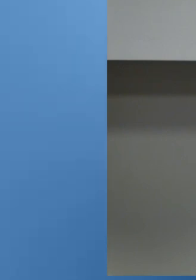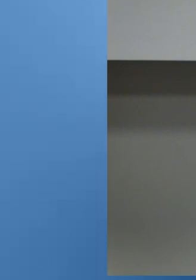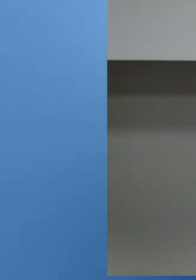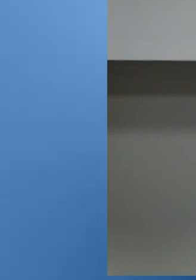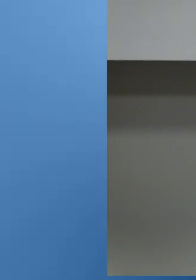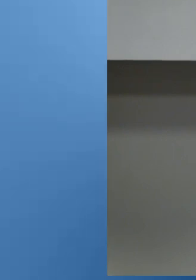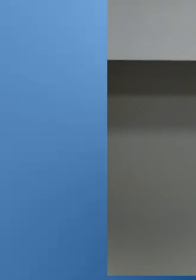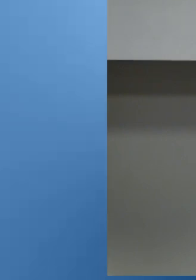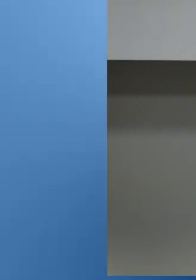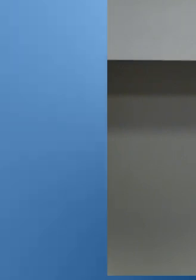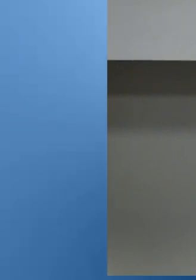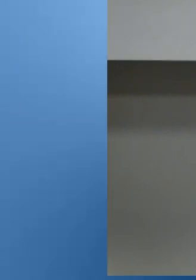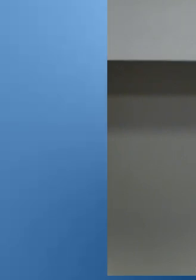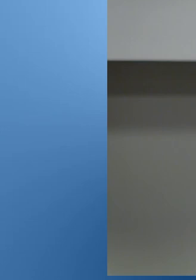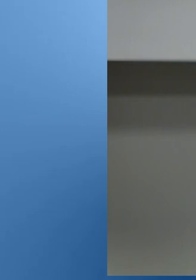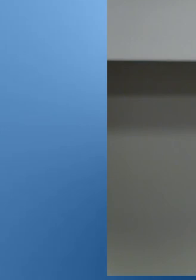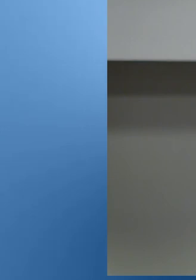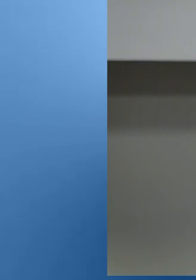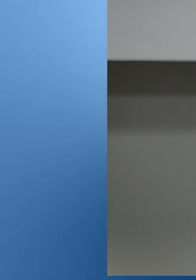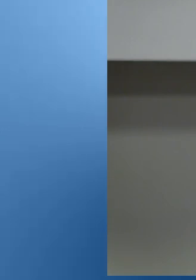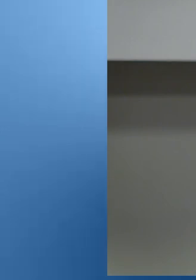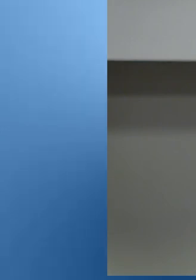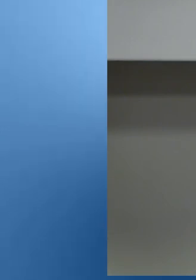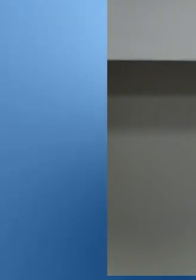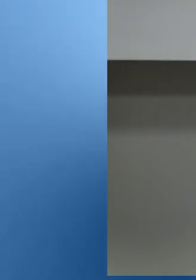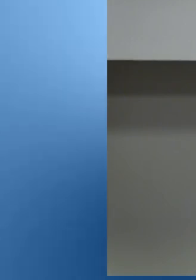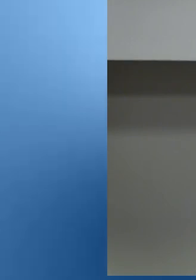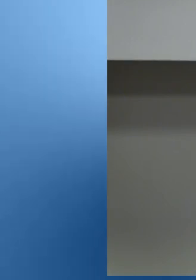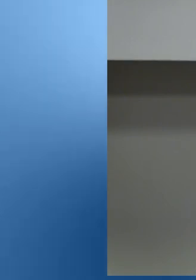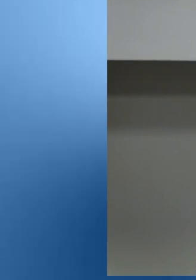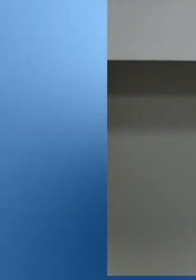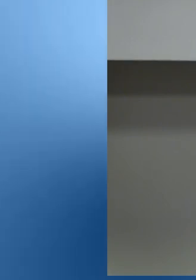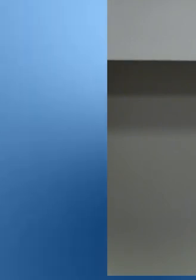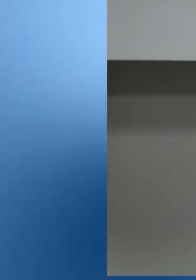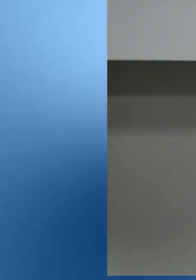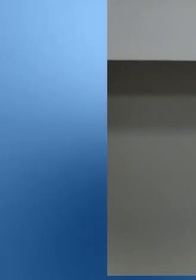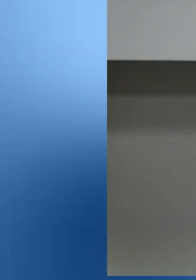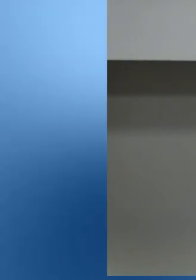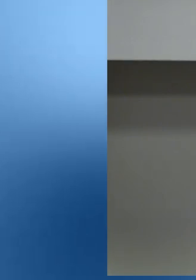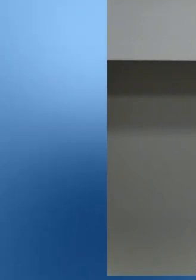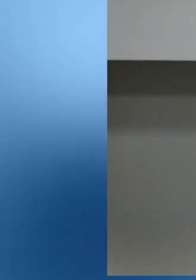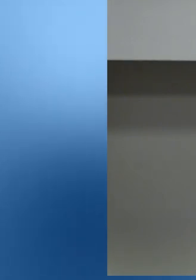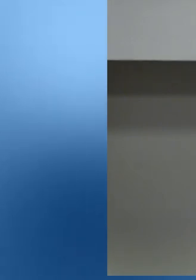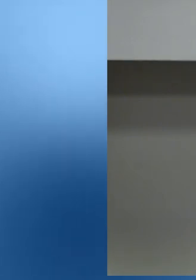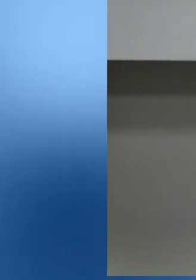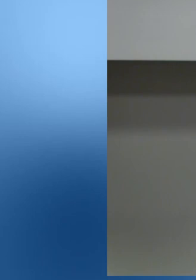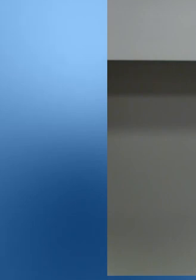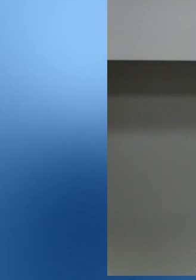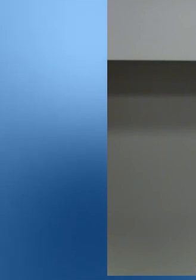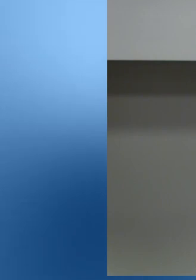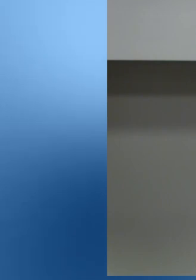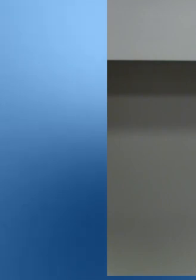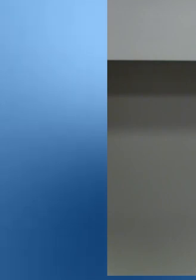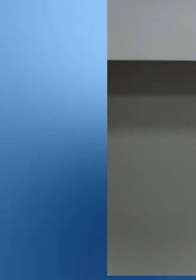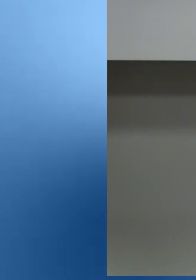arrêter d'acheter des des spectacles de boulevard qui fonctionnaient sans subvention publique dans les théâtres parisiens et que